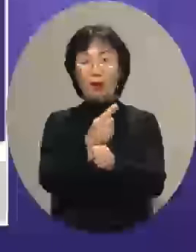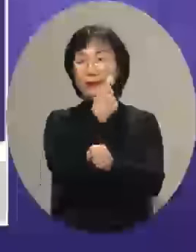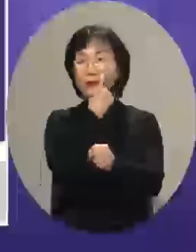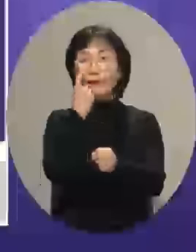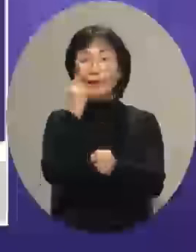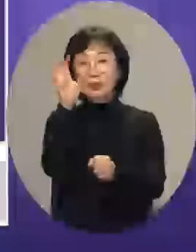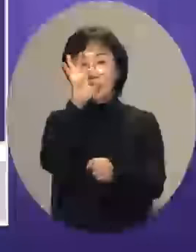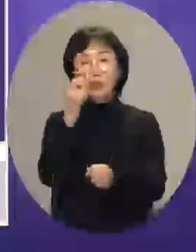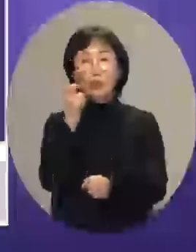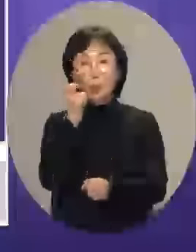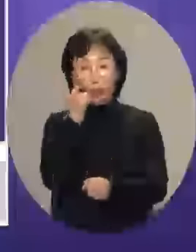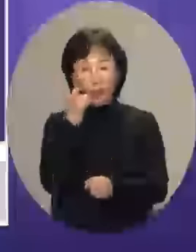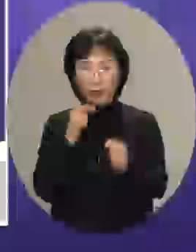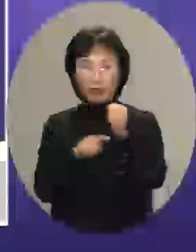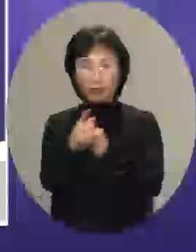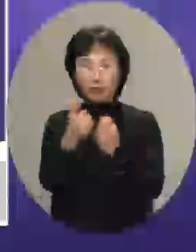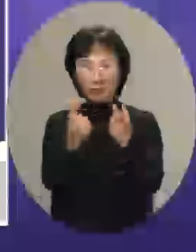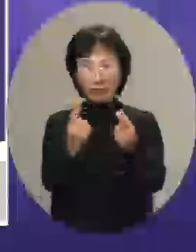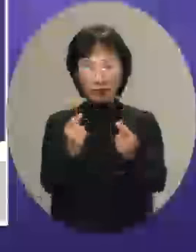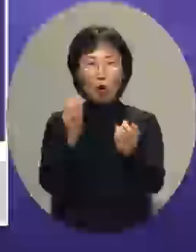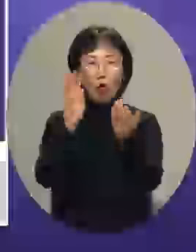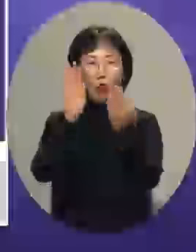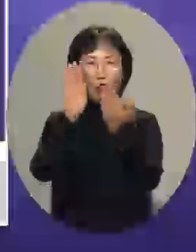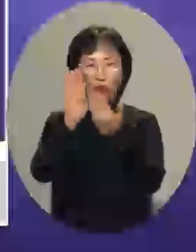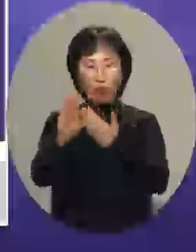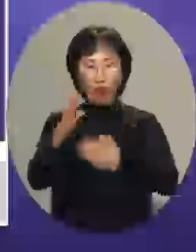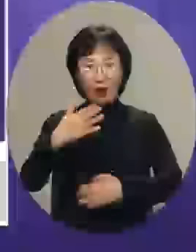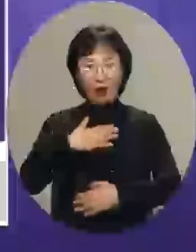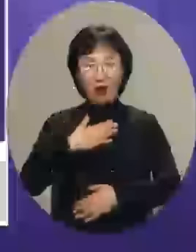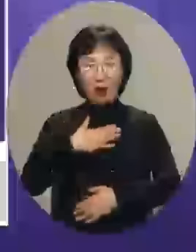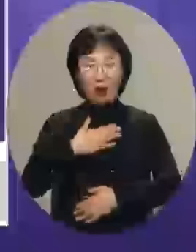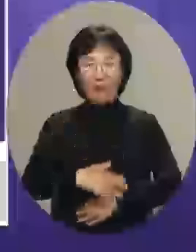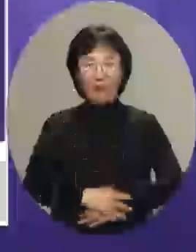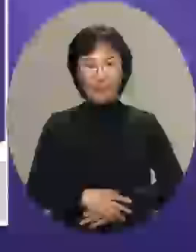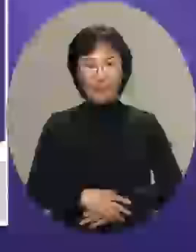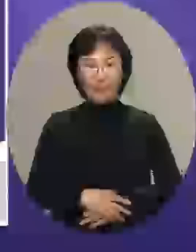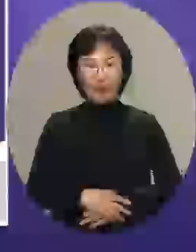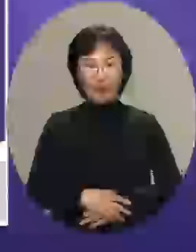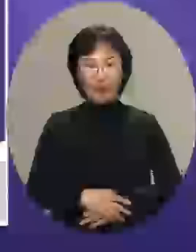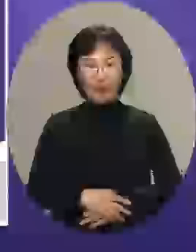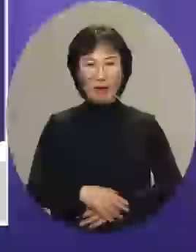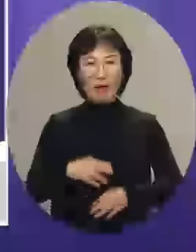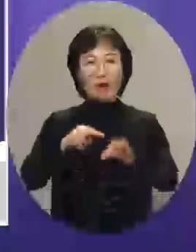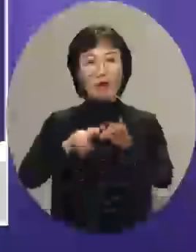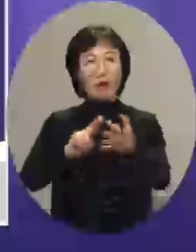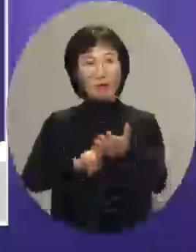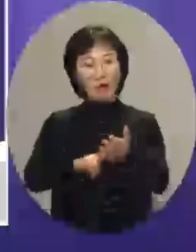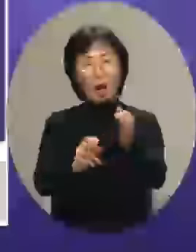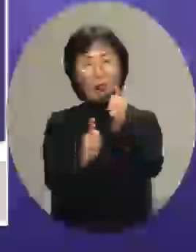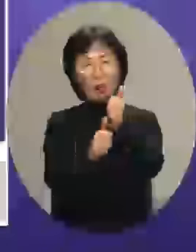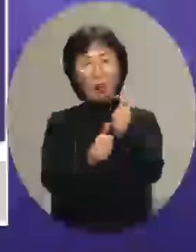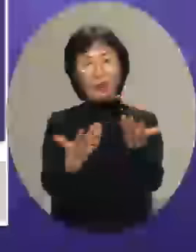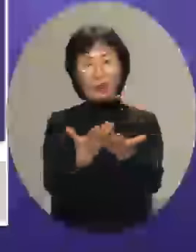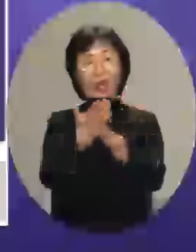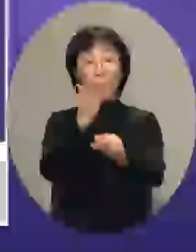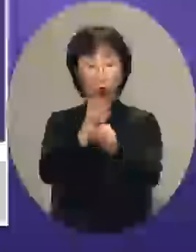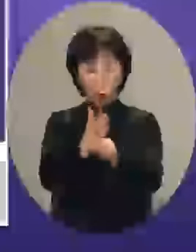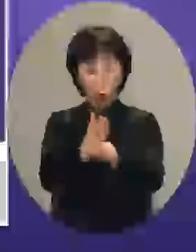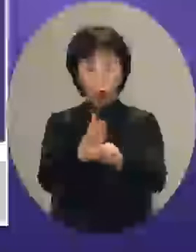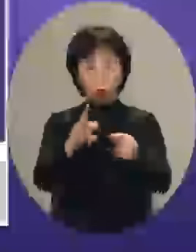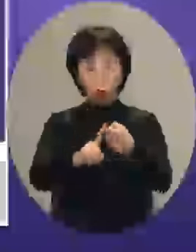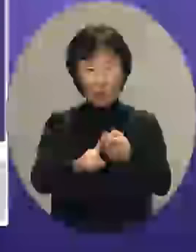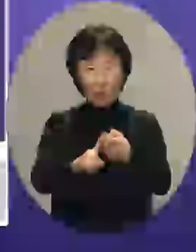증거를 찾아내지 못하는 것이고 그 후에 제가 대검 형사부장으로 근무하면서 아, 예, 알겠습니다. 구성해서